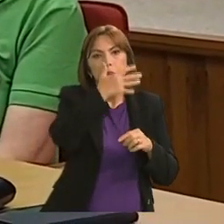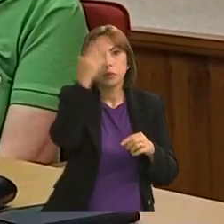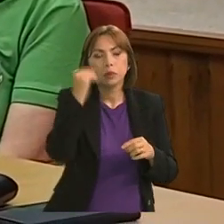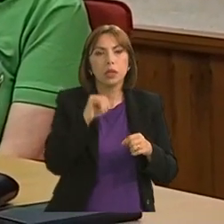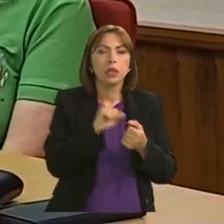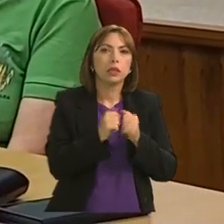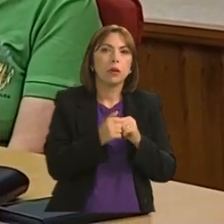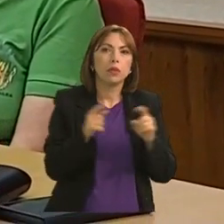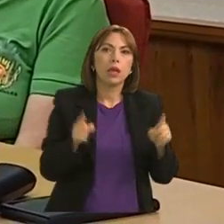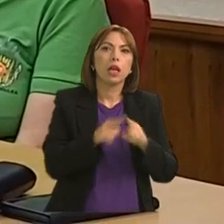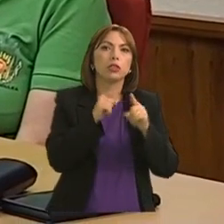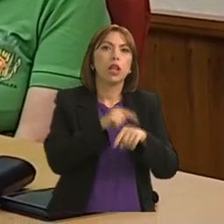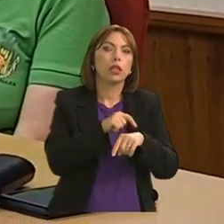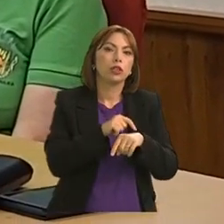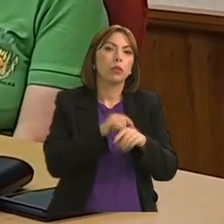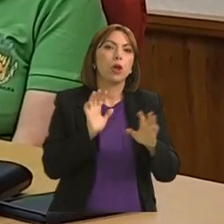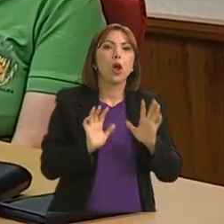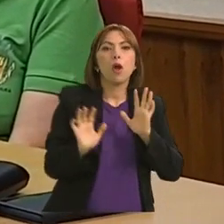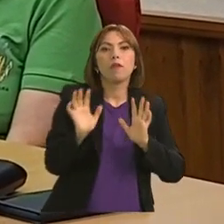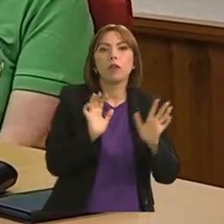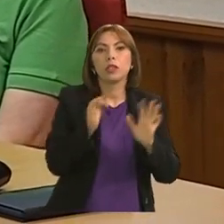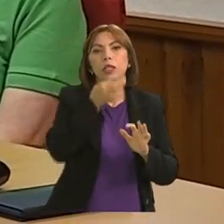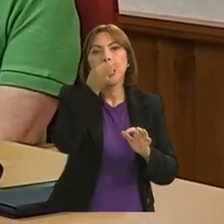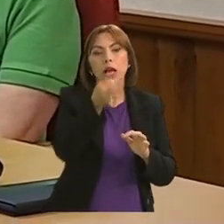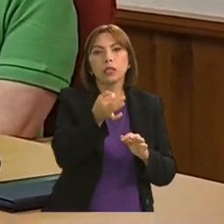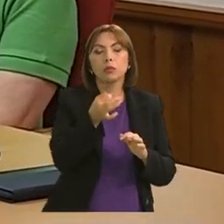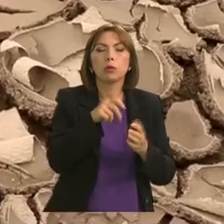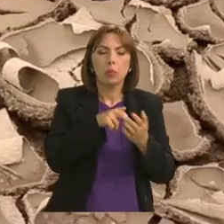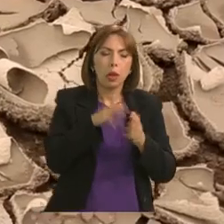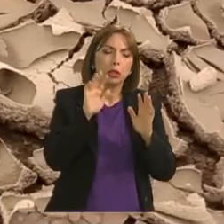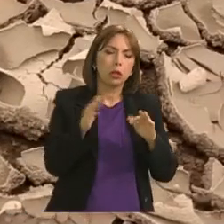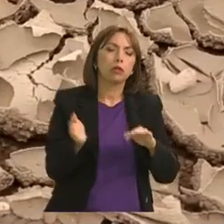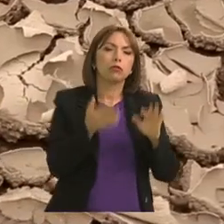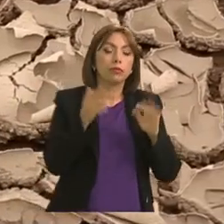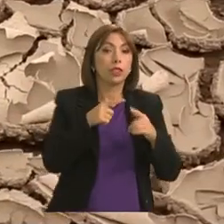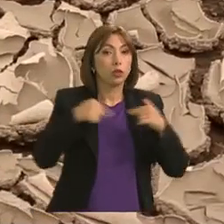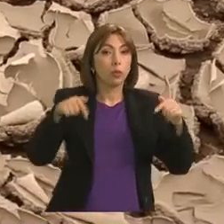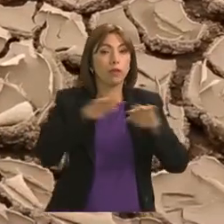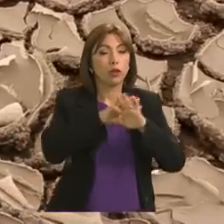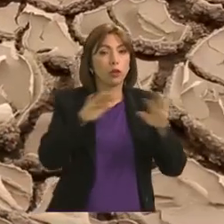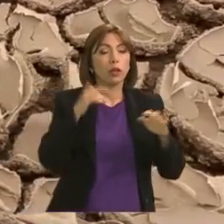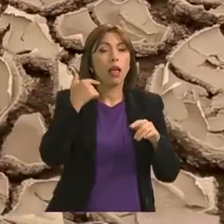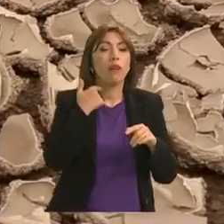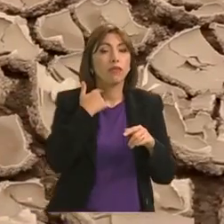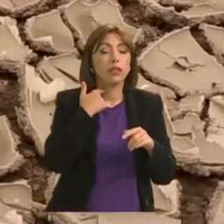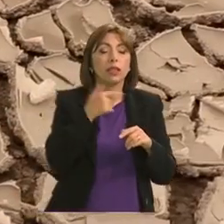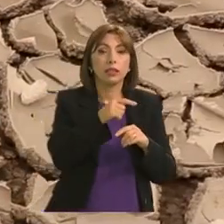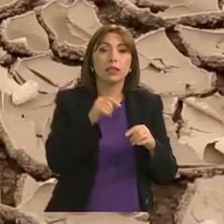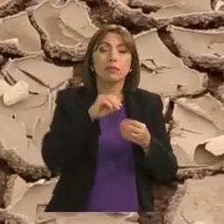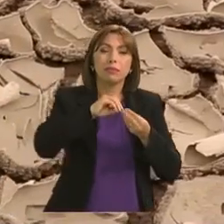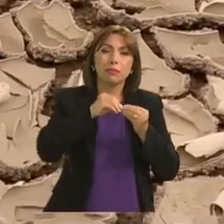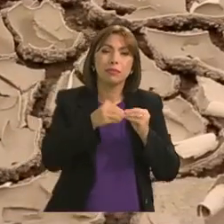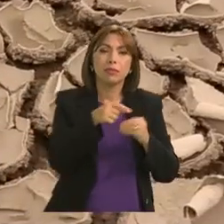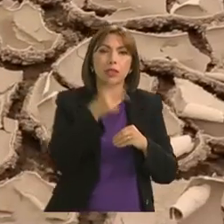timp, confortul de a spune merge și așa. Suprafața totală afectată de secetă în România se ridică la aproape